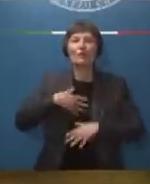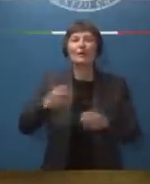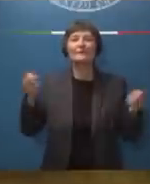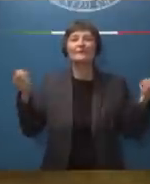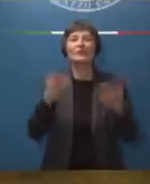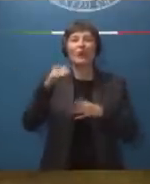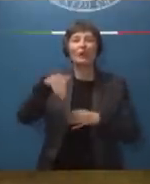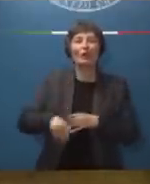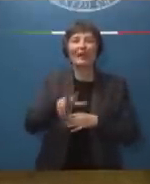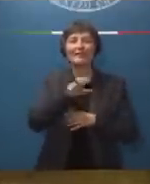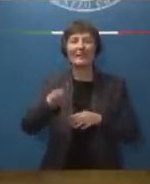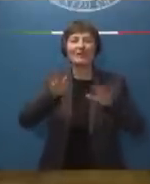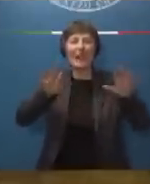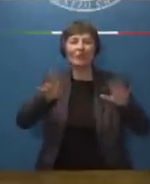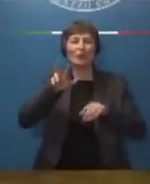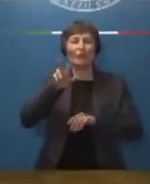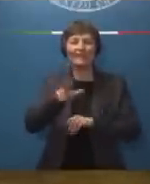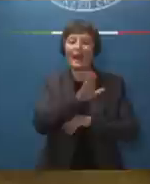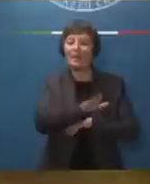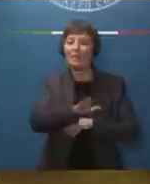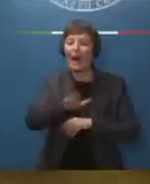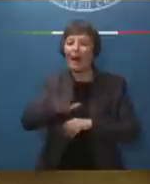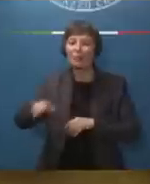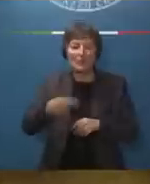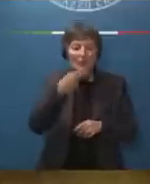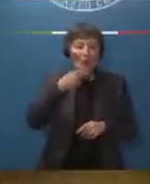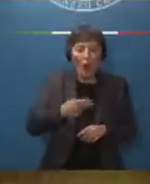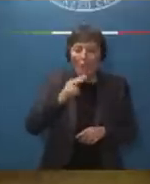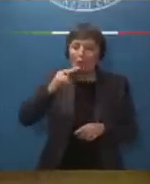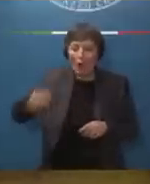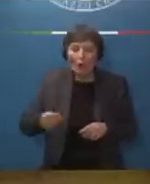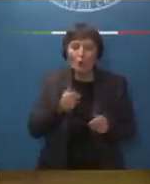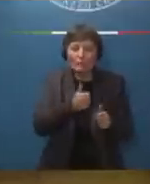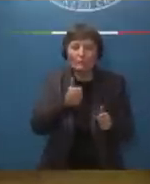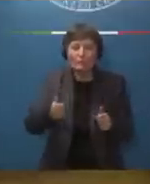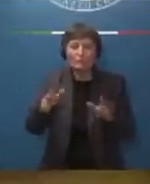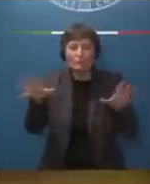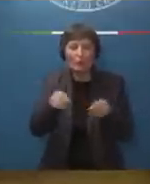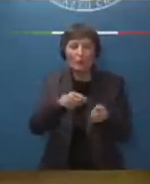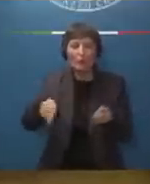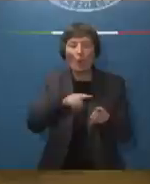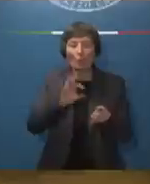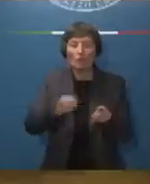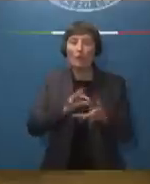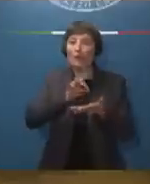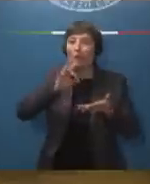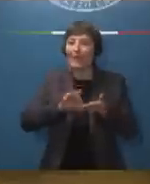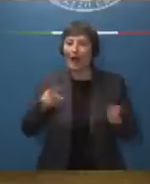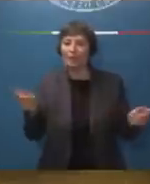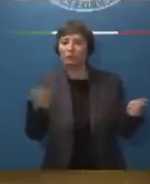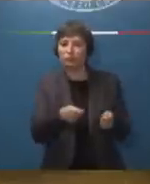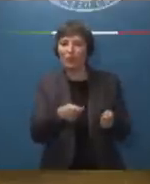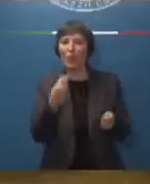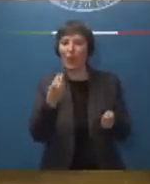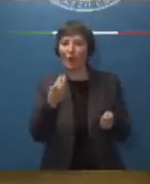19.393 bambini concreti con i nomi cognomi e le date quando sono state sottratti